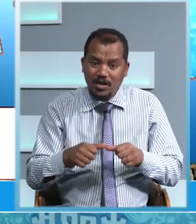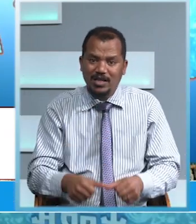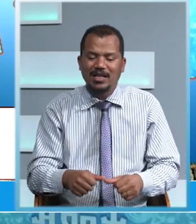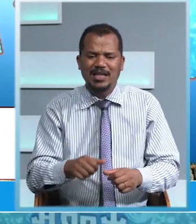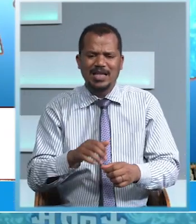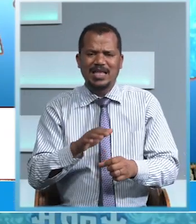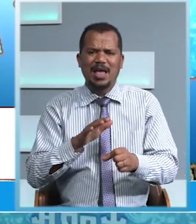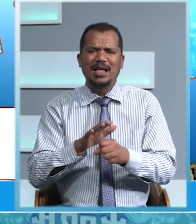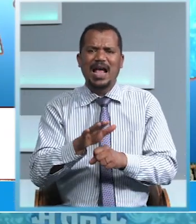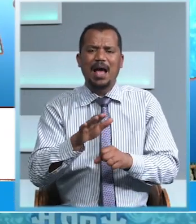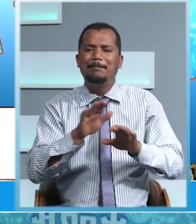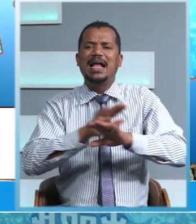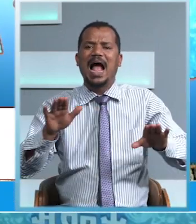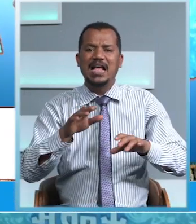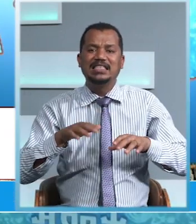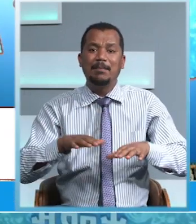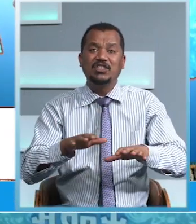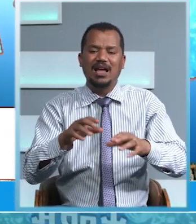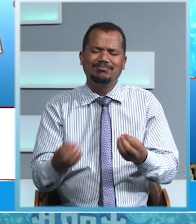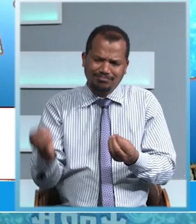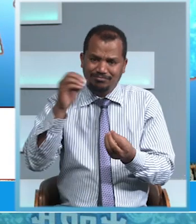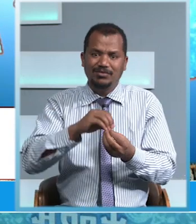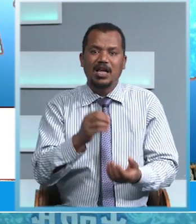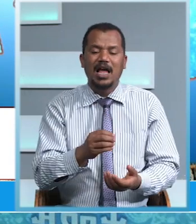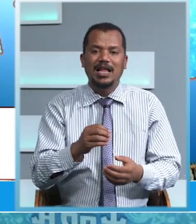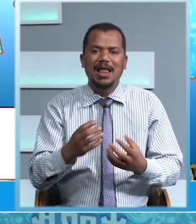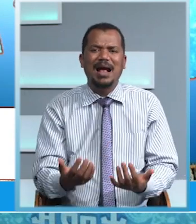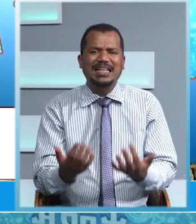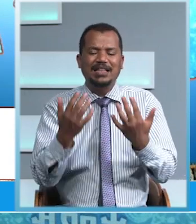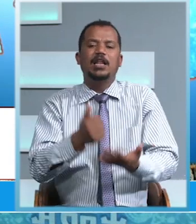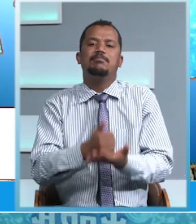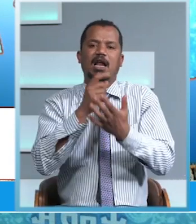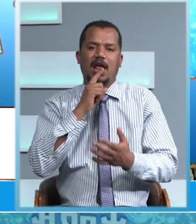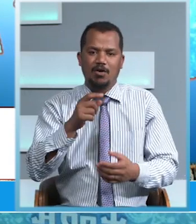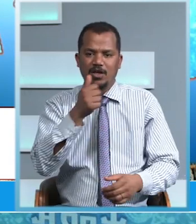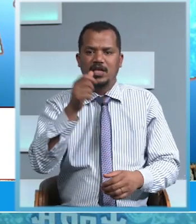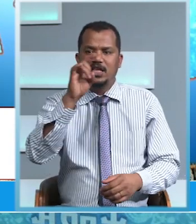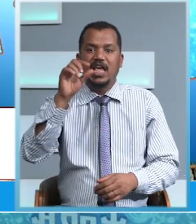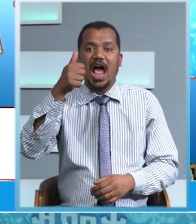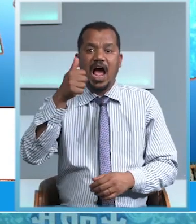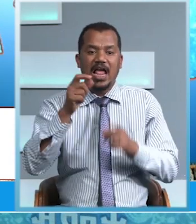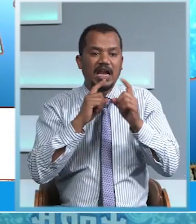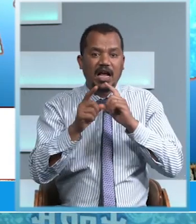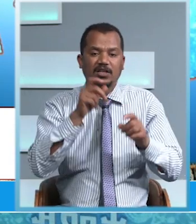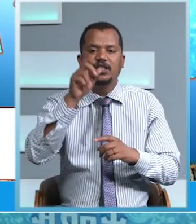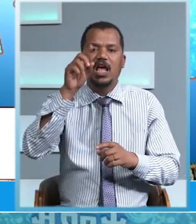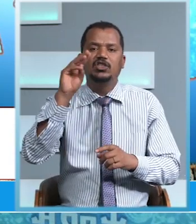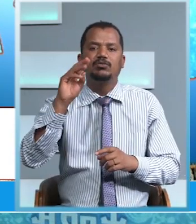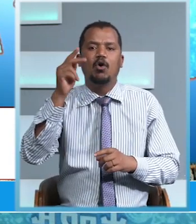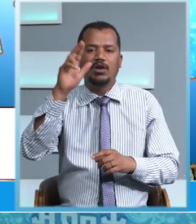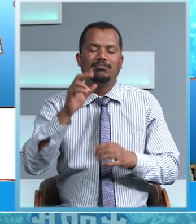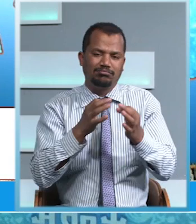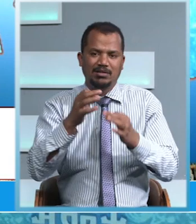የኢትዮጵያ ቆይታችን የበቃ ዘመቻውን የበለጠ ለማቀጣጠል የሚረዳን ነው ሲሉ ኢዚያ ያነጋገራቸው ዲያስፖራዎች ገለጹ።